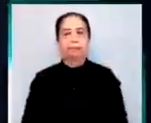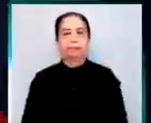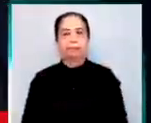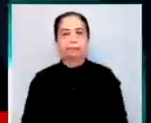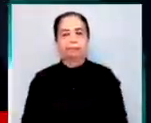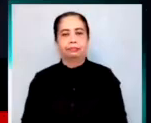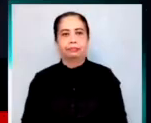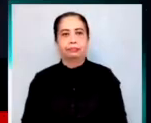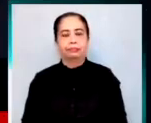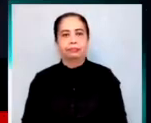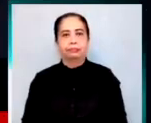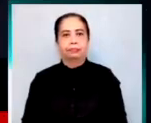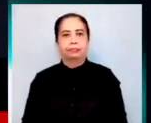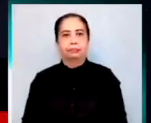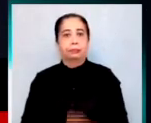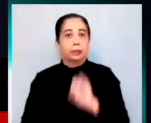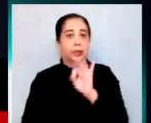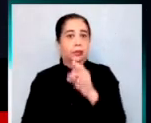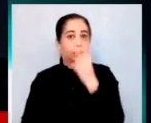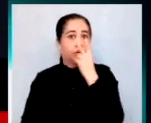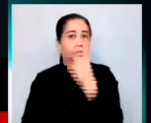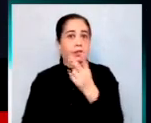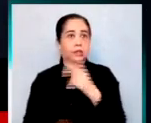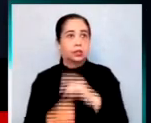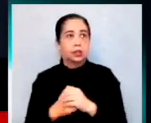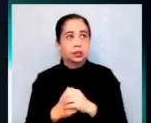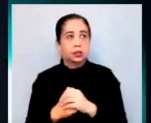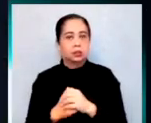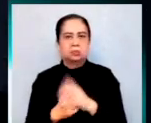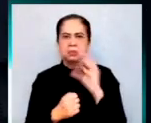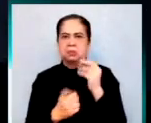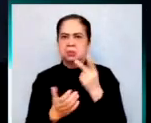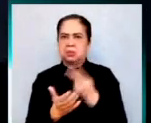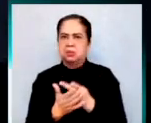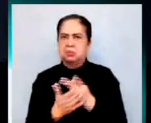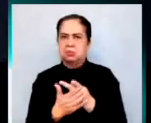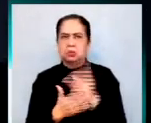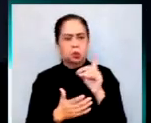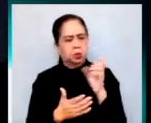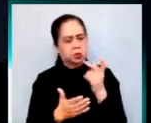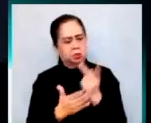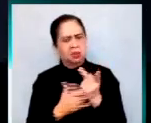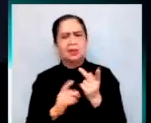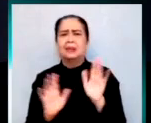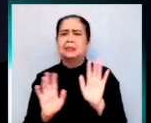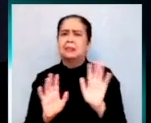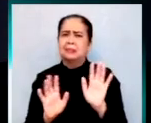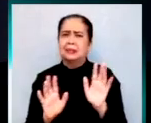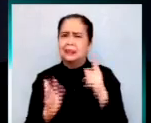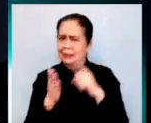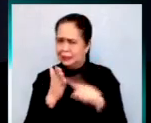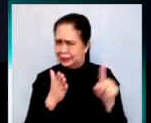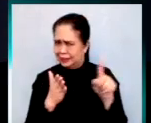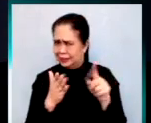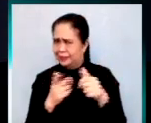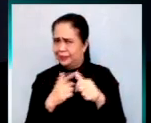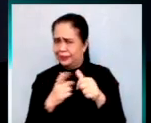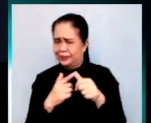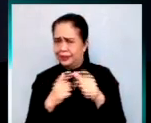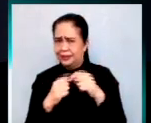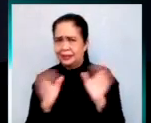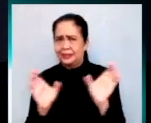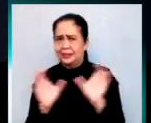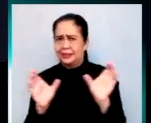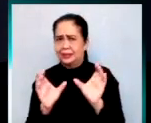Pagka po nakakita kayo ng mga 50 pesos or 100 pesos, please i-check nyo mabuti yung certifications